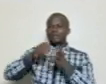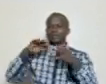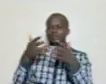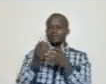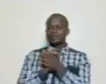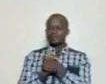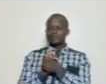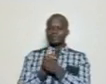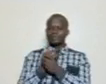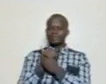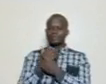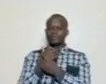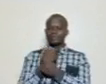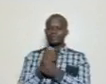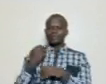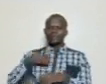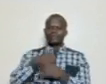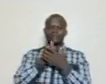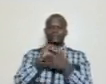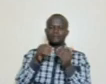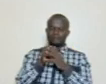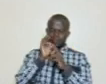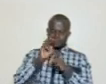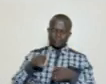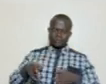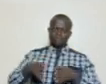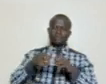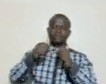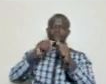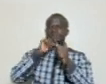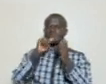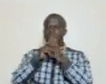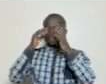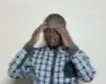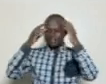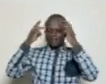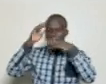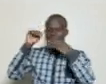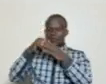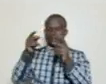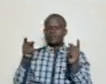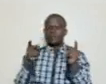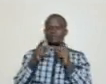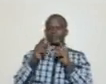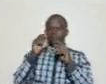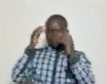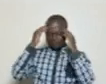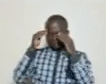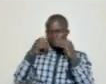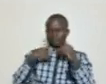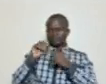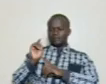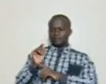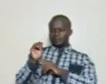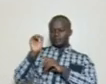hehe? Byadufasha kugira ngo tujye tugenda ahantu habona. Nta mpungenge dufite kuko ahantu habona haba hafite